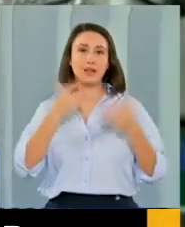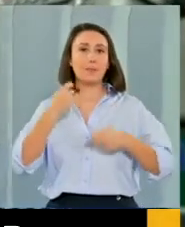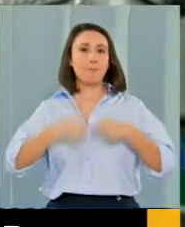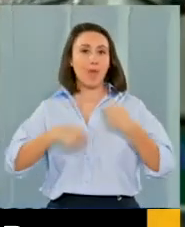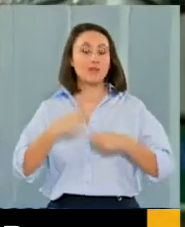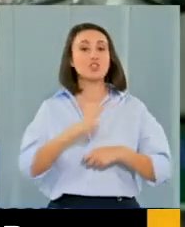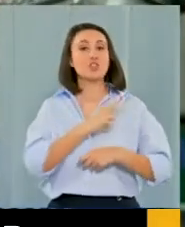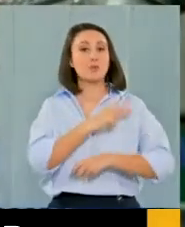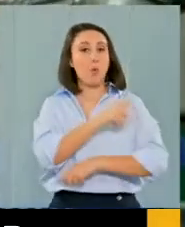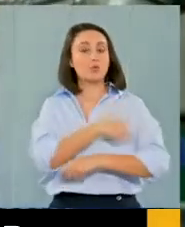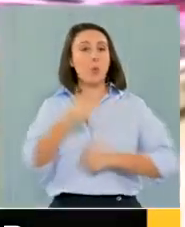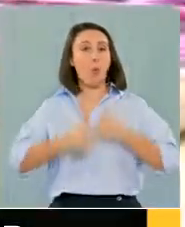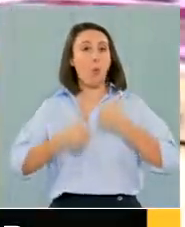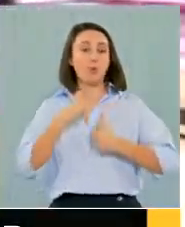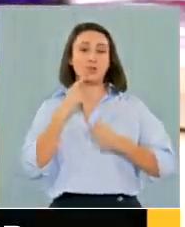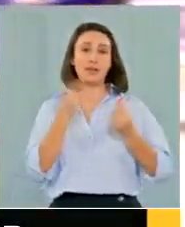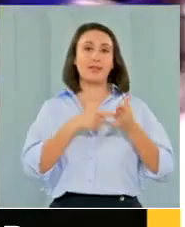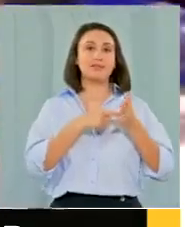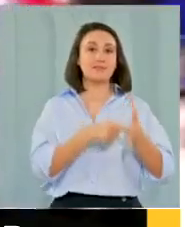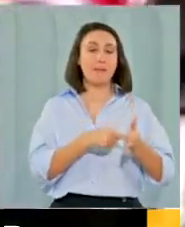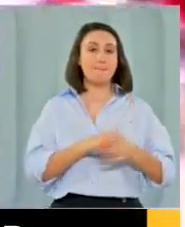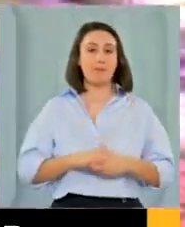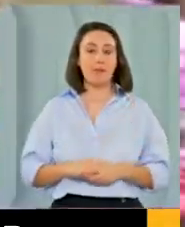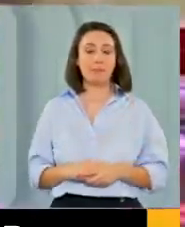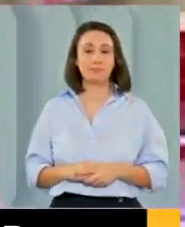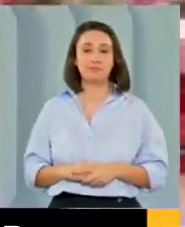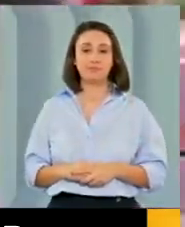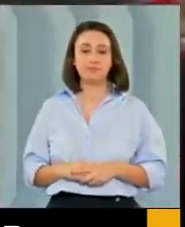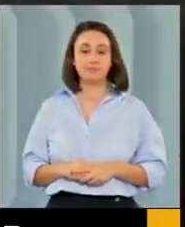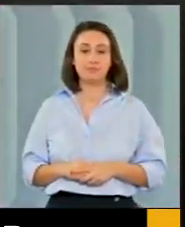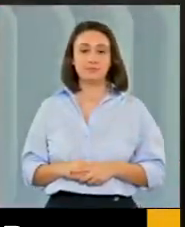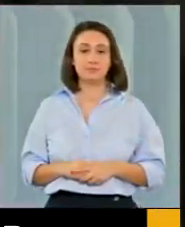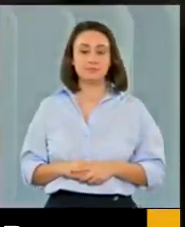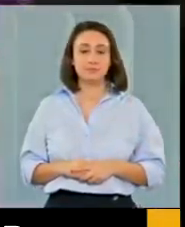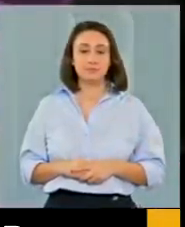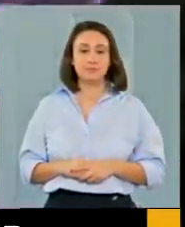pieței. Șeful Consiliului Concurenței a dat câteva exemple privind produsele ce pot prezenta risc